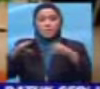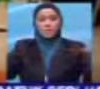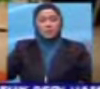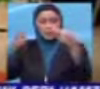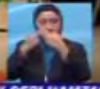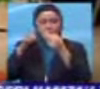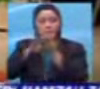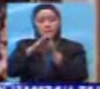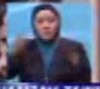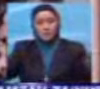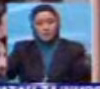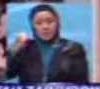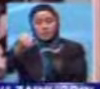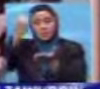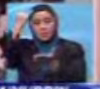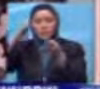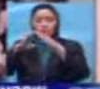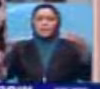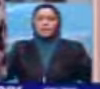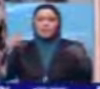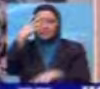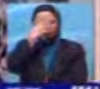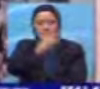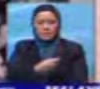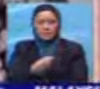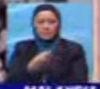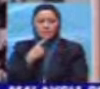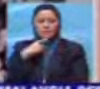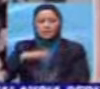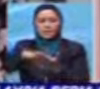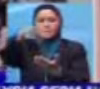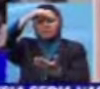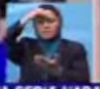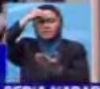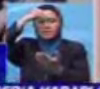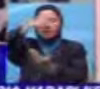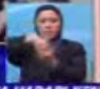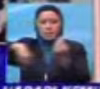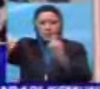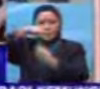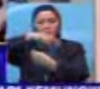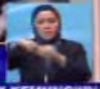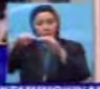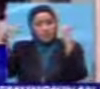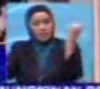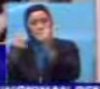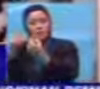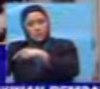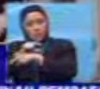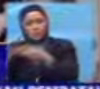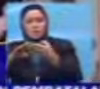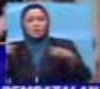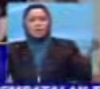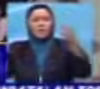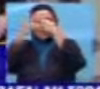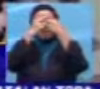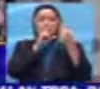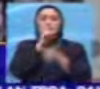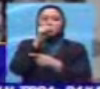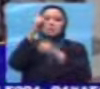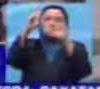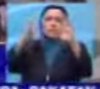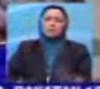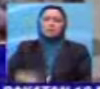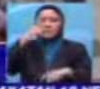indah. Belajar di persekitaran yang masyarakatnya bertutur dalam bahasa Arab, satu cara berkesan untuk mahir dalam